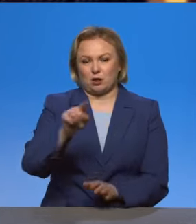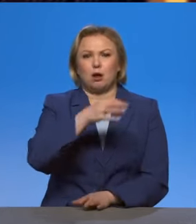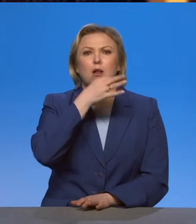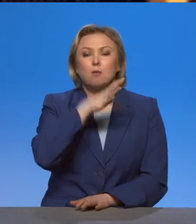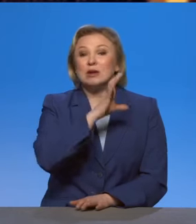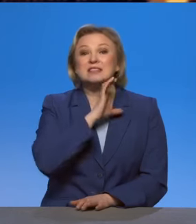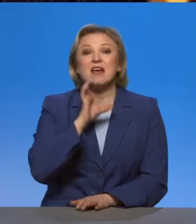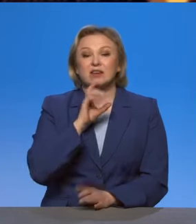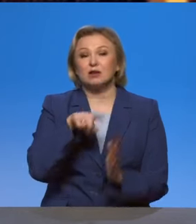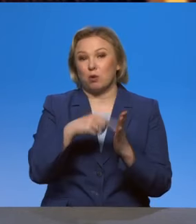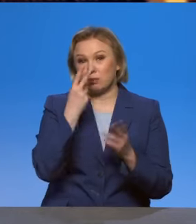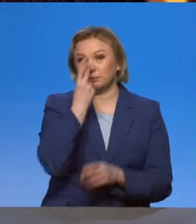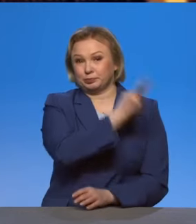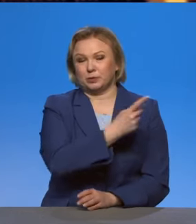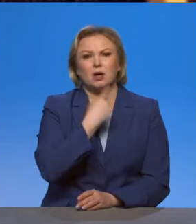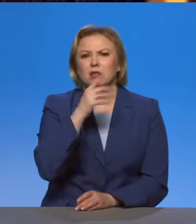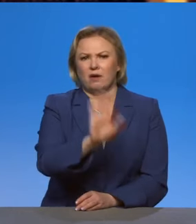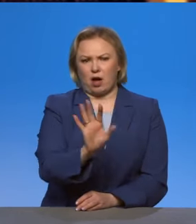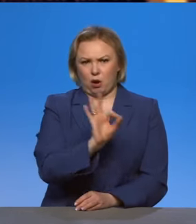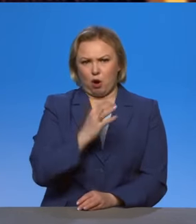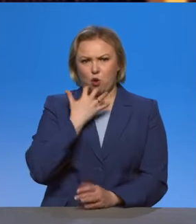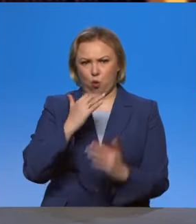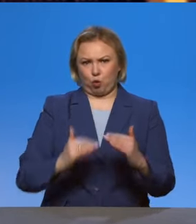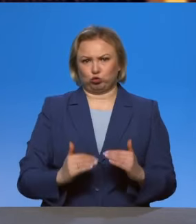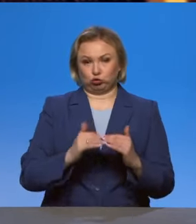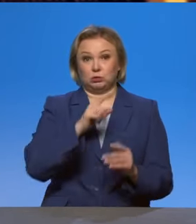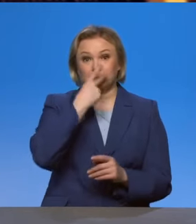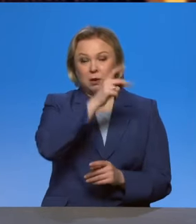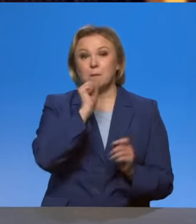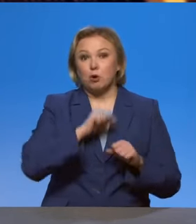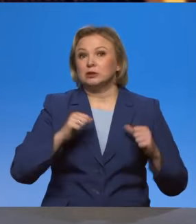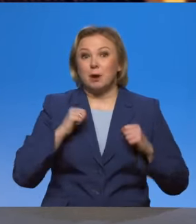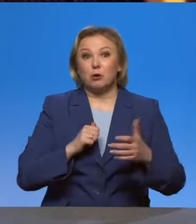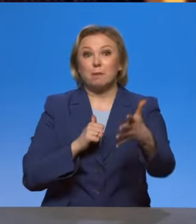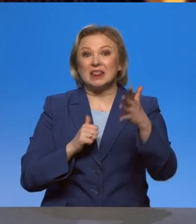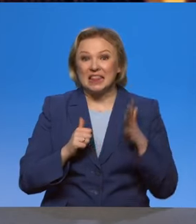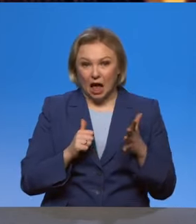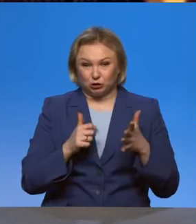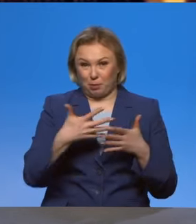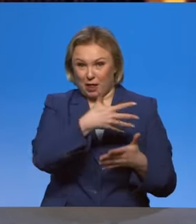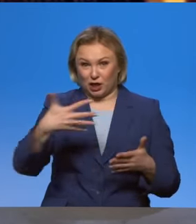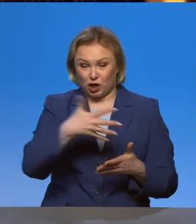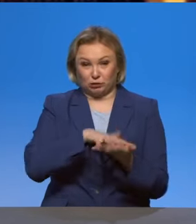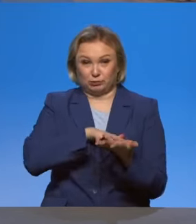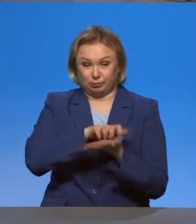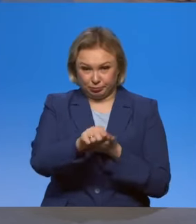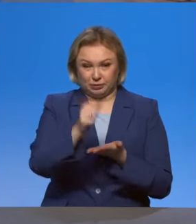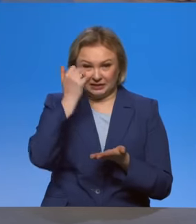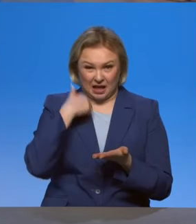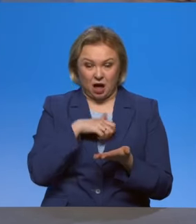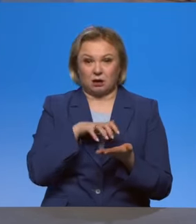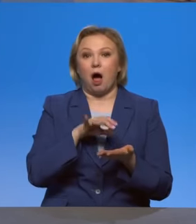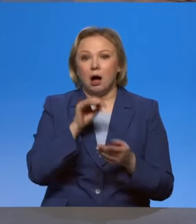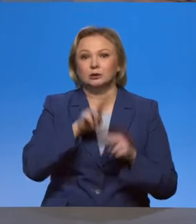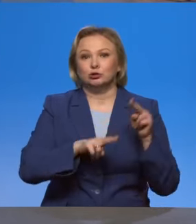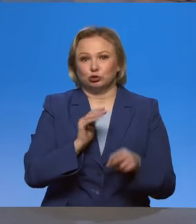город возьмите, я уже не говорю про южный, там можно спокойно переделывать пятиэтажки в ИЖС. То есть у ИЖС огромное будущее. Будем следить за